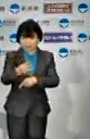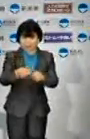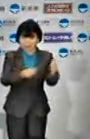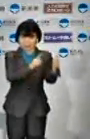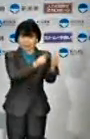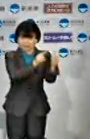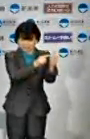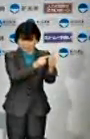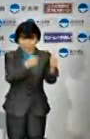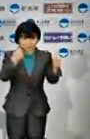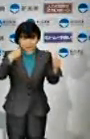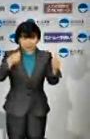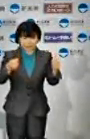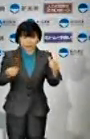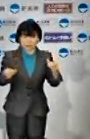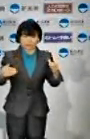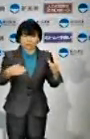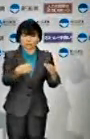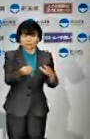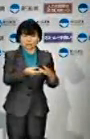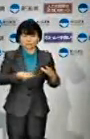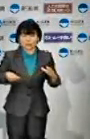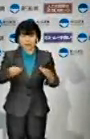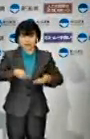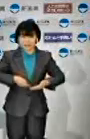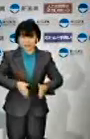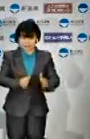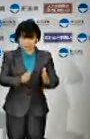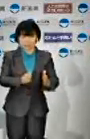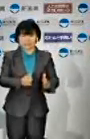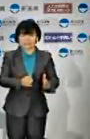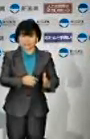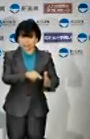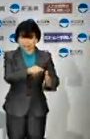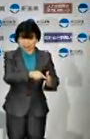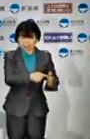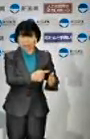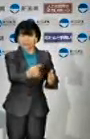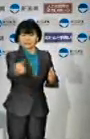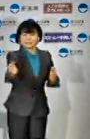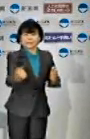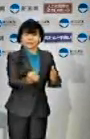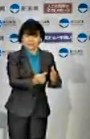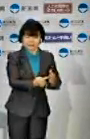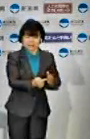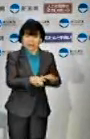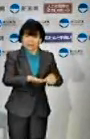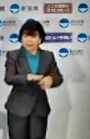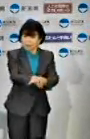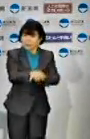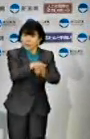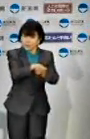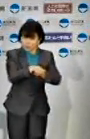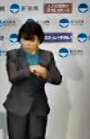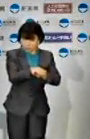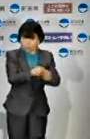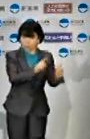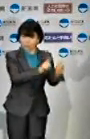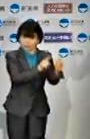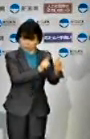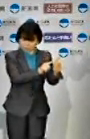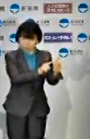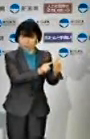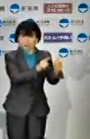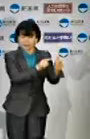沼市のご出身で U ターンされて、農業されておられますが、この方も